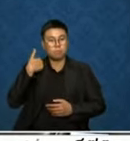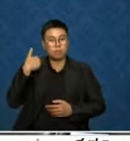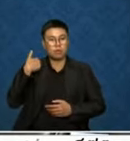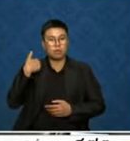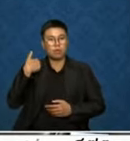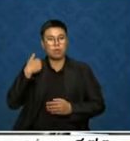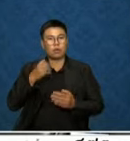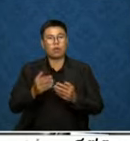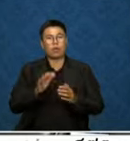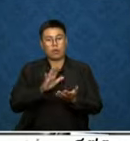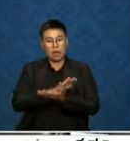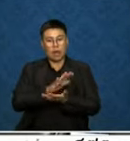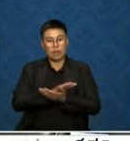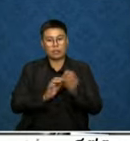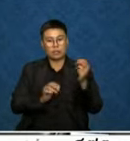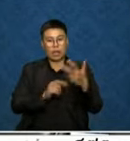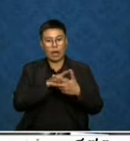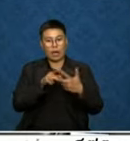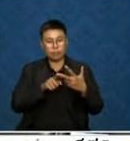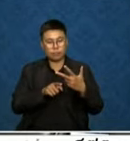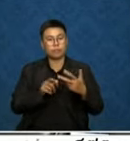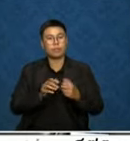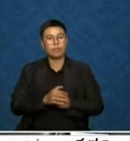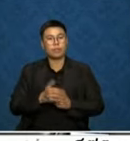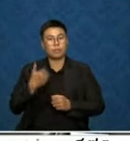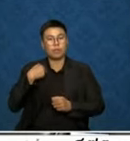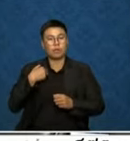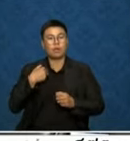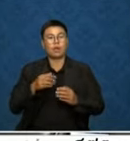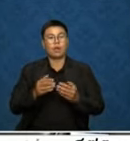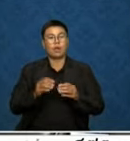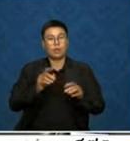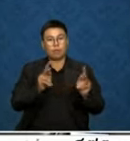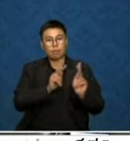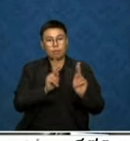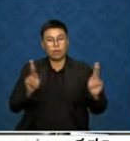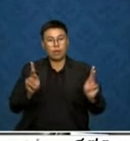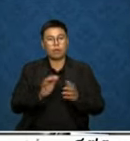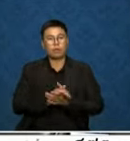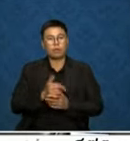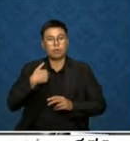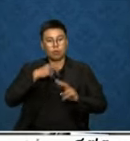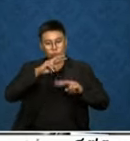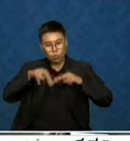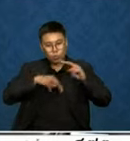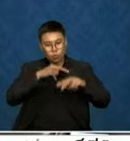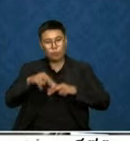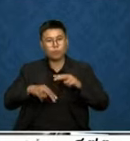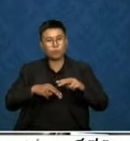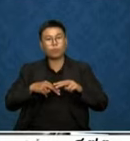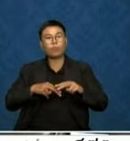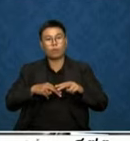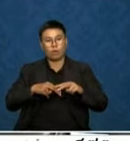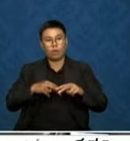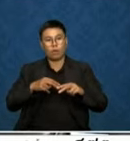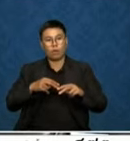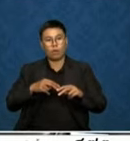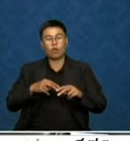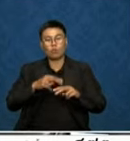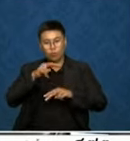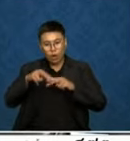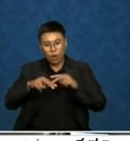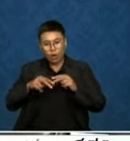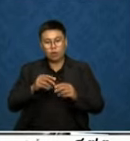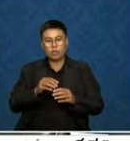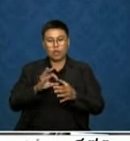าอย่างไรก็ดีนะครับกรรมาธิการลองดูว่าถ้าจะมีเนื้อหาไปเกี่ยวข้องเรื่องของการควบคุมผู้การควบคุมและกำกับนะครับ